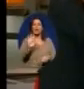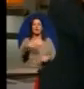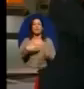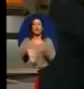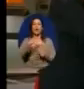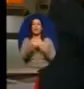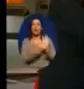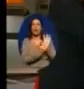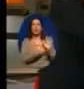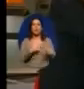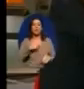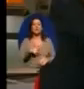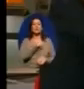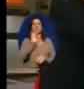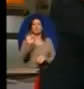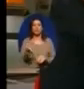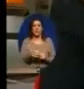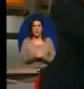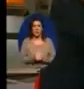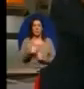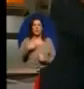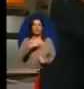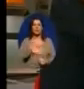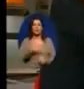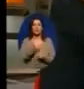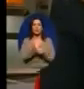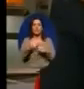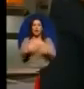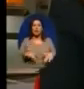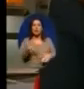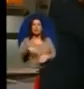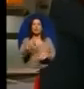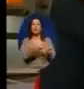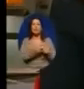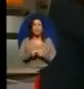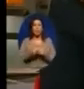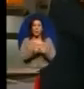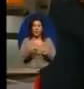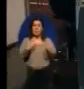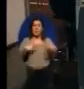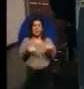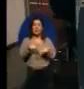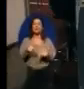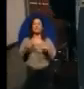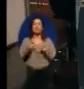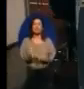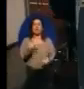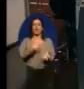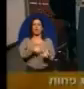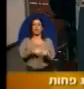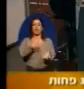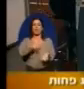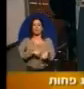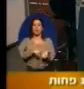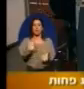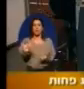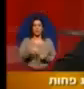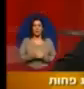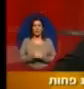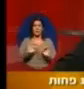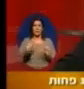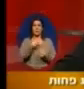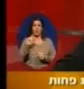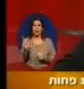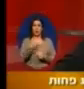להם, ואני הייתי רוצה שהעובדים החלשים יהיו מאורגנים בוועדים כאלה שהם יוכלו לתבוע את זכויותיהם. זאת אומרת, אם כל הוועדים יהיו